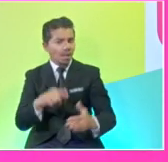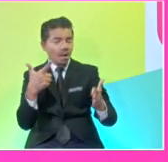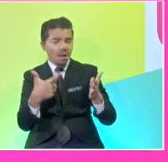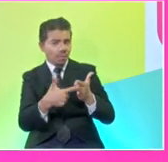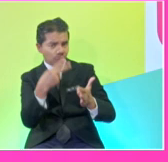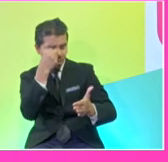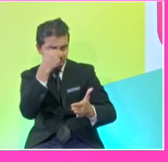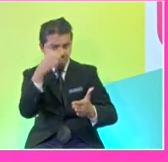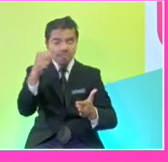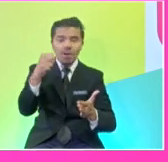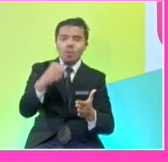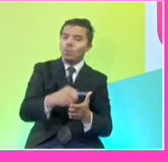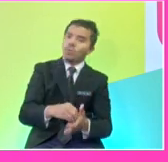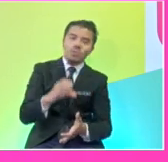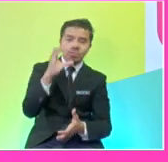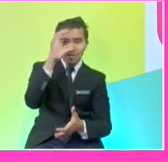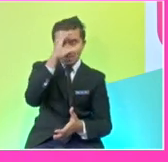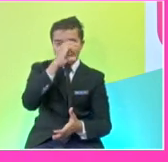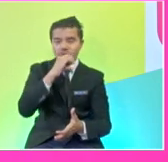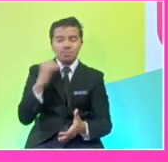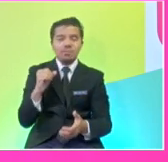cantik tak keris cantik